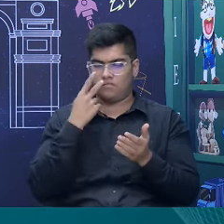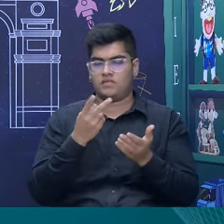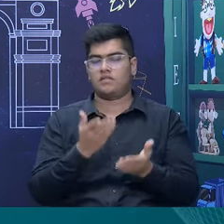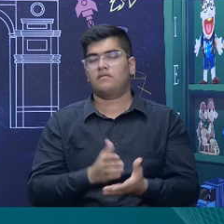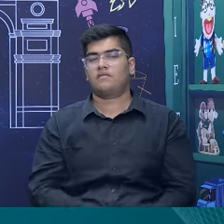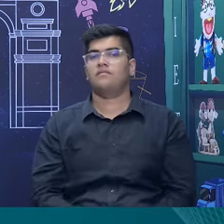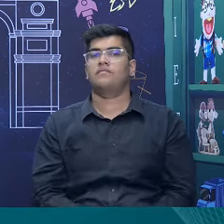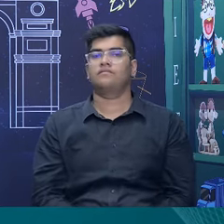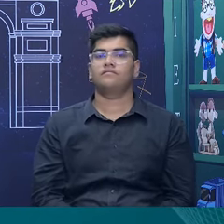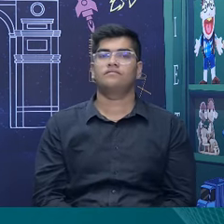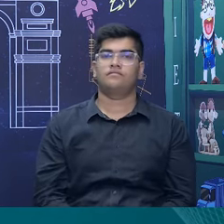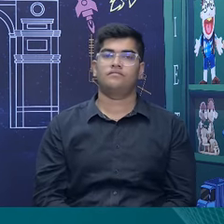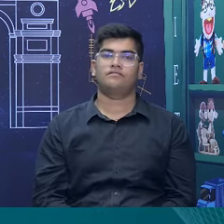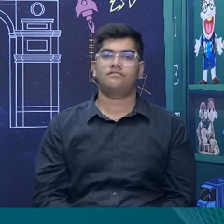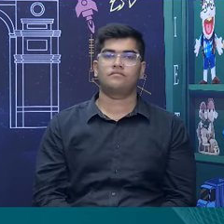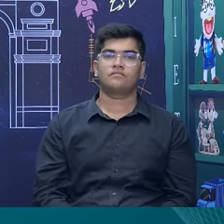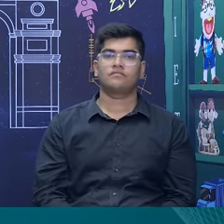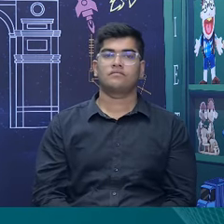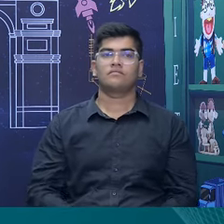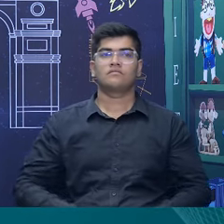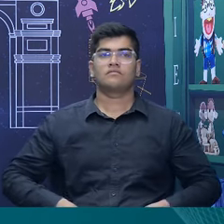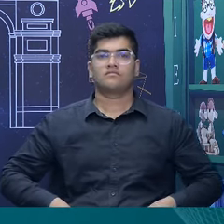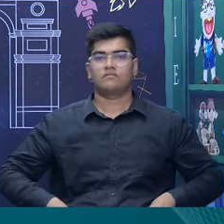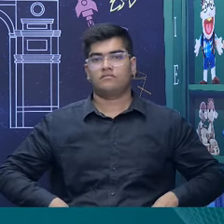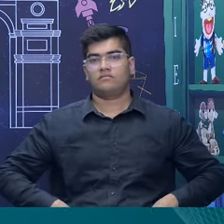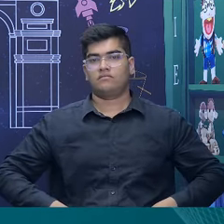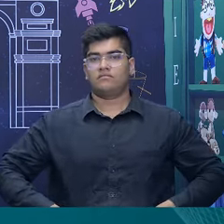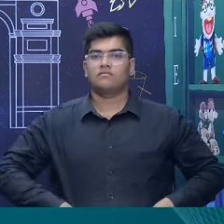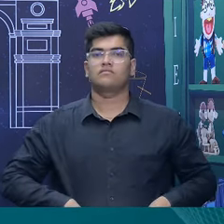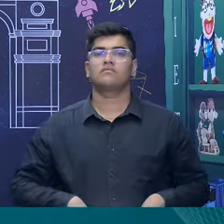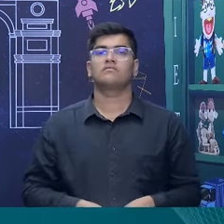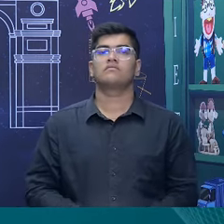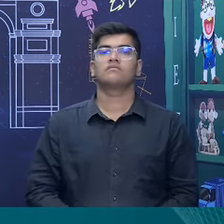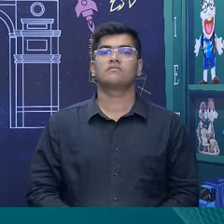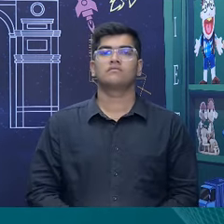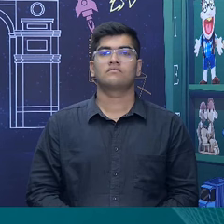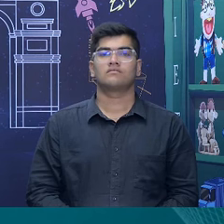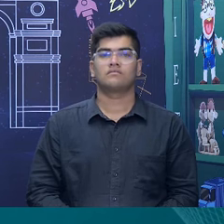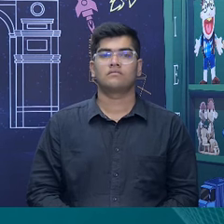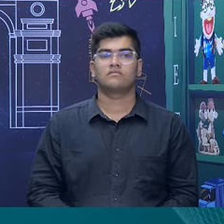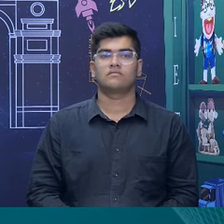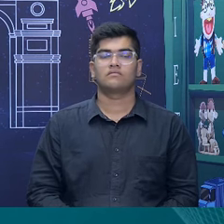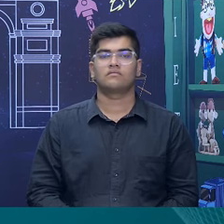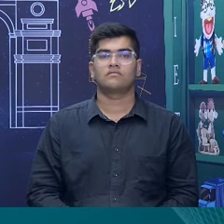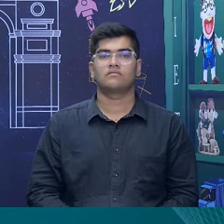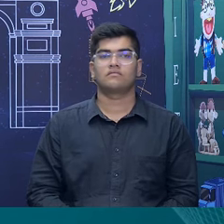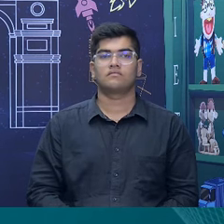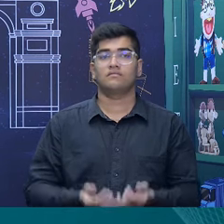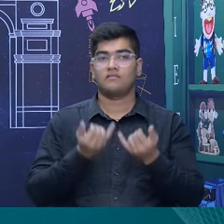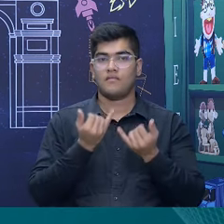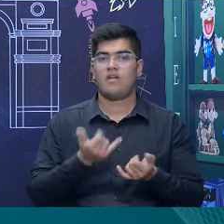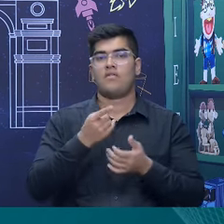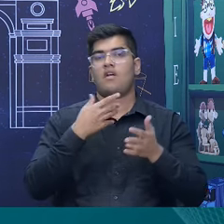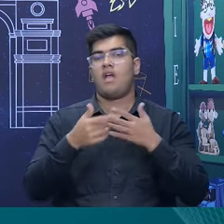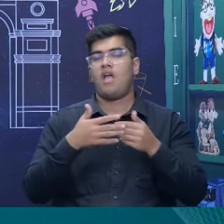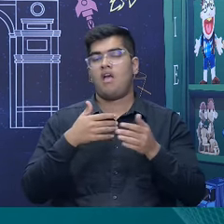इनके जो ट्रायंगल फॉर्म हुए थे वह अलग करने शुरू कर दिए और हाथ से ही किए